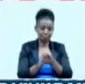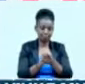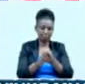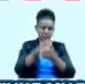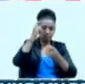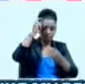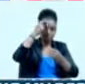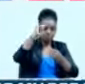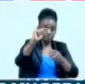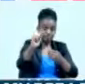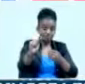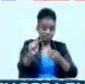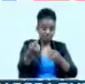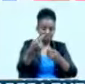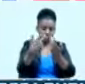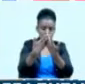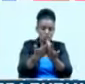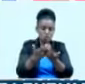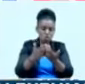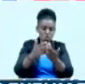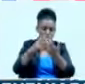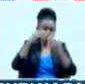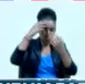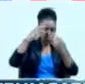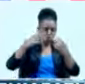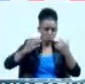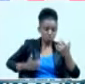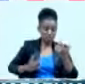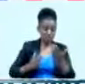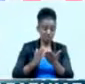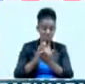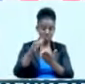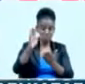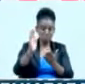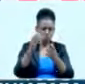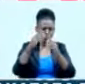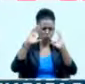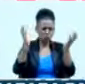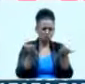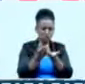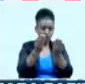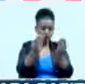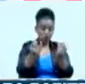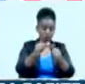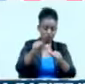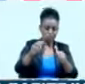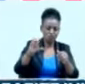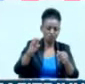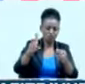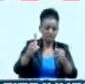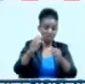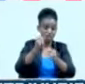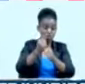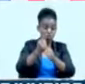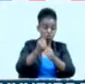Guverinoma yagize icyo ikora mbere na mbere mu bijyanye n'ubuzima kandi u Rwanda rushimirwa kuba urugero rwiza ku isi mu guhangana n'iki cyorezo haba mu bakora